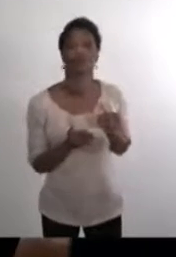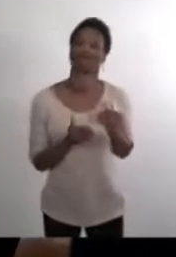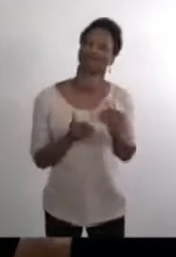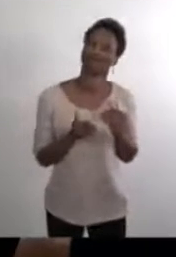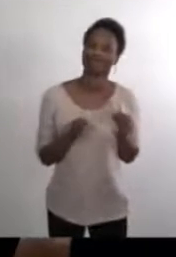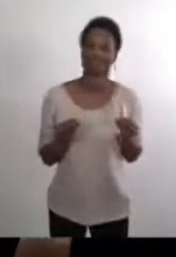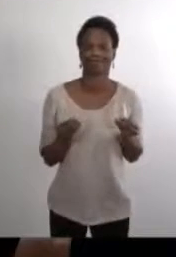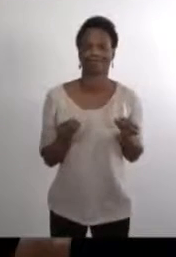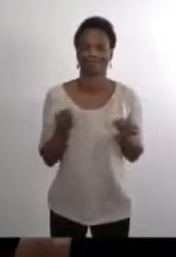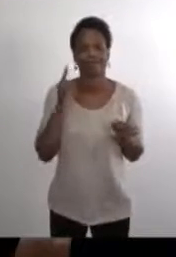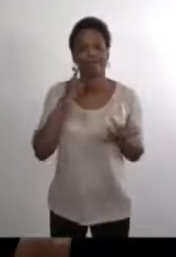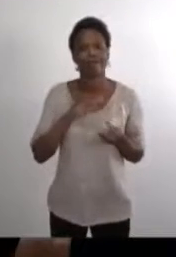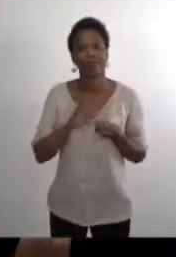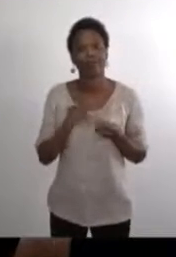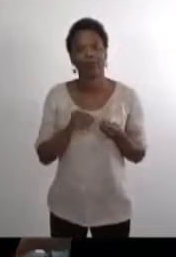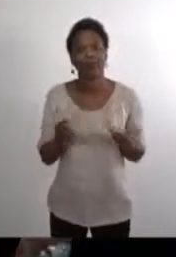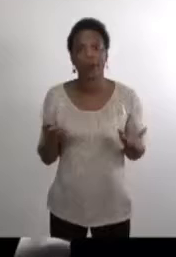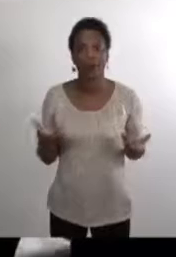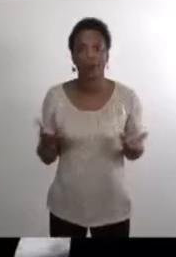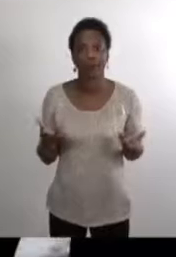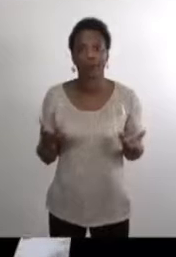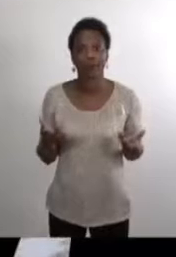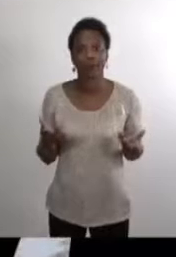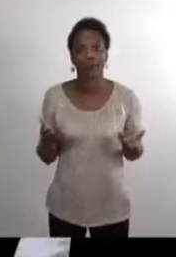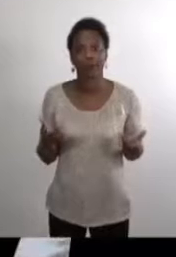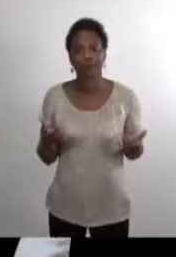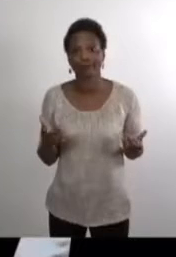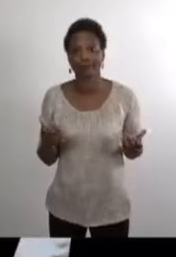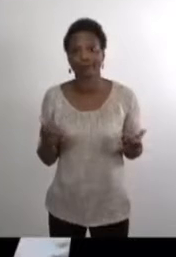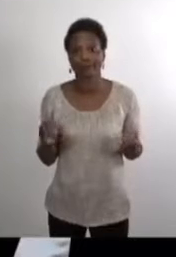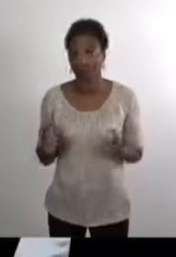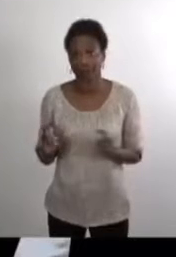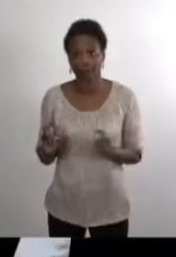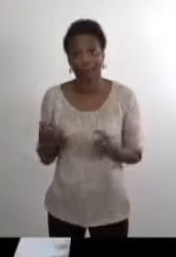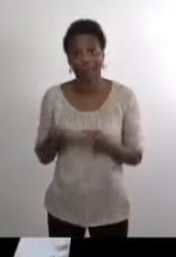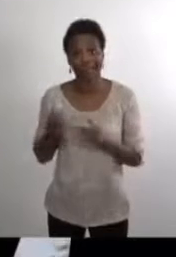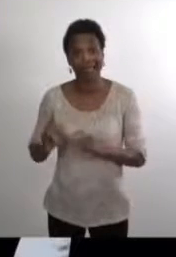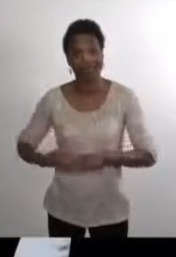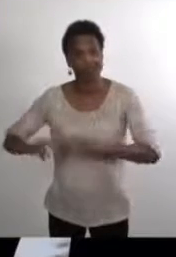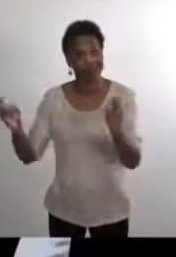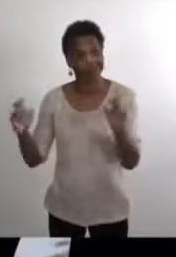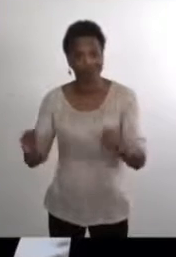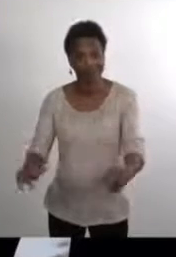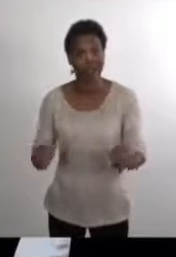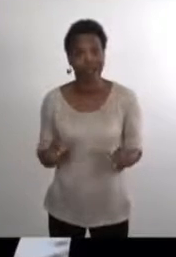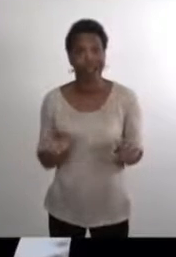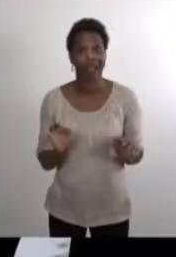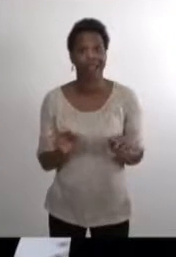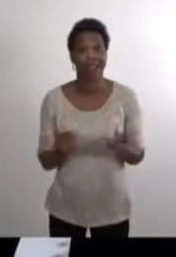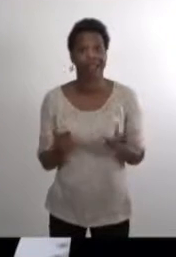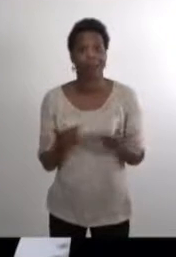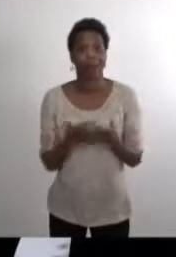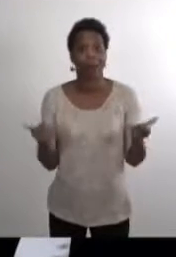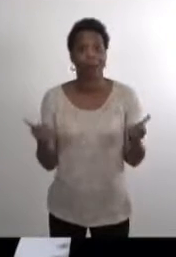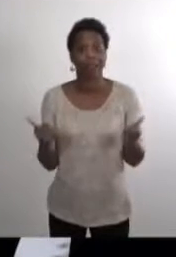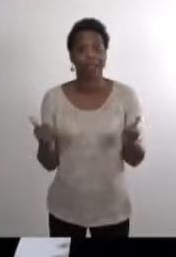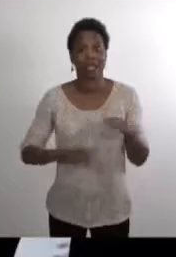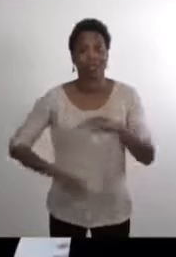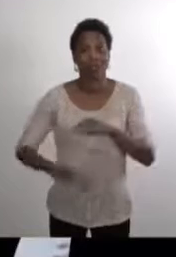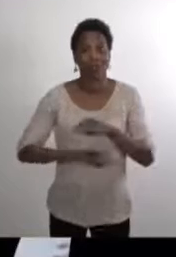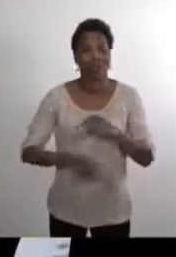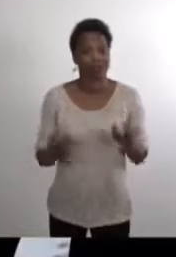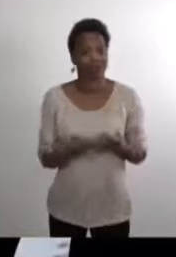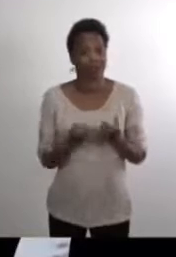à appréhender ce que pourrait être une hausse qui est déjà existante, mais encore plus terrible du coût des matières premières, et notamment sur l'alimentation. Je